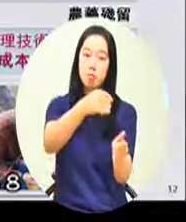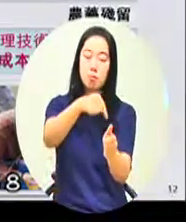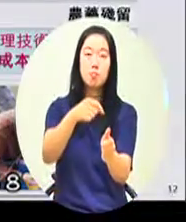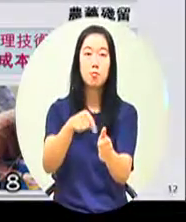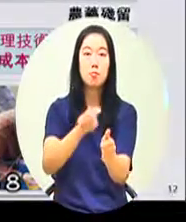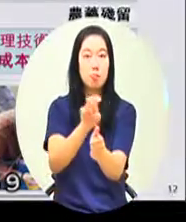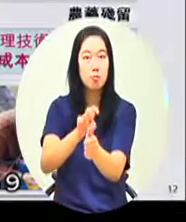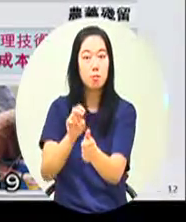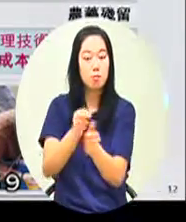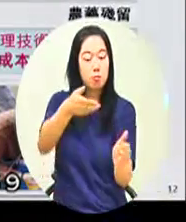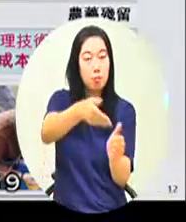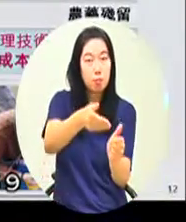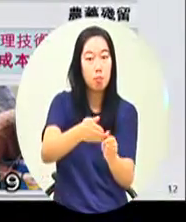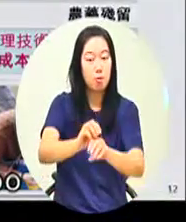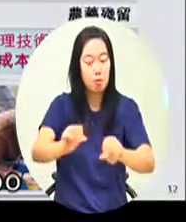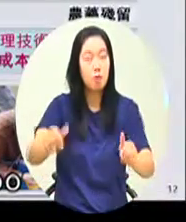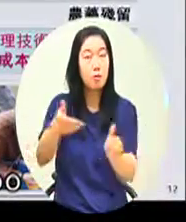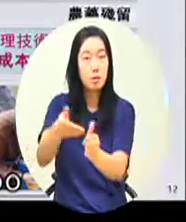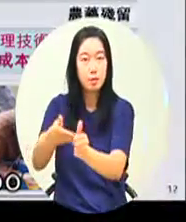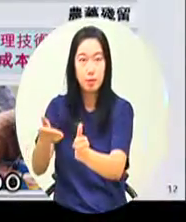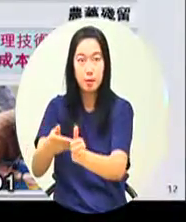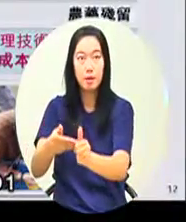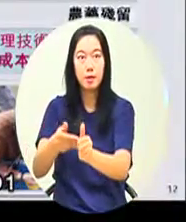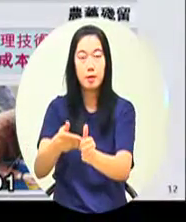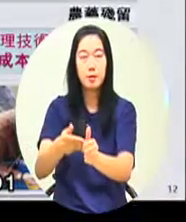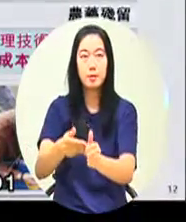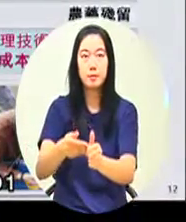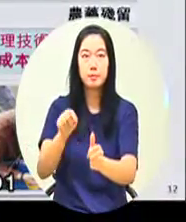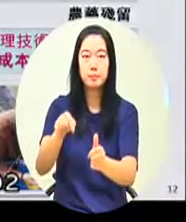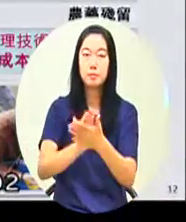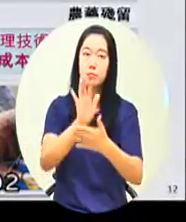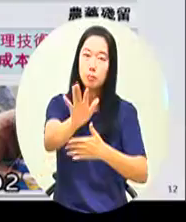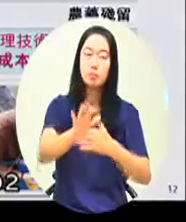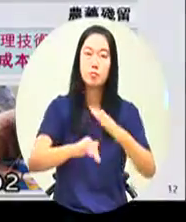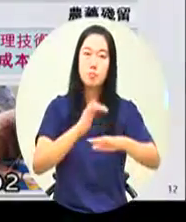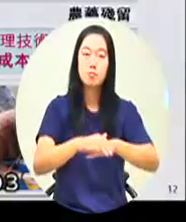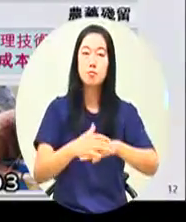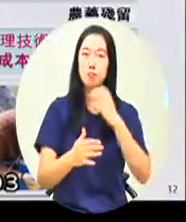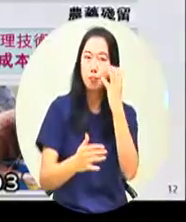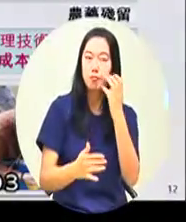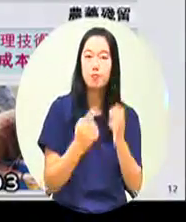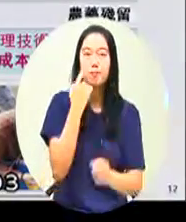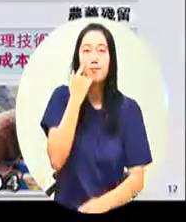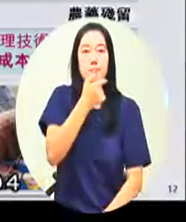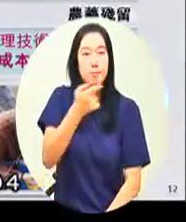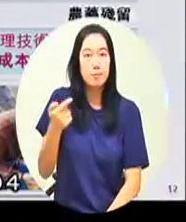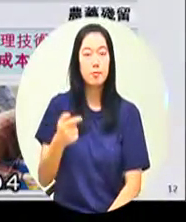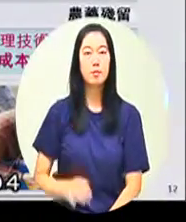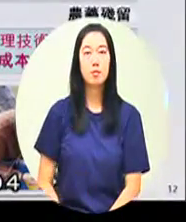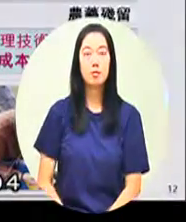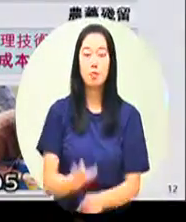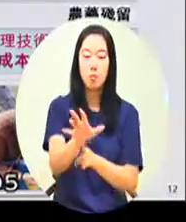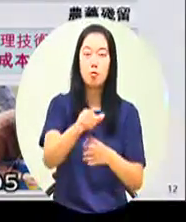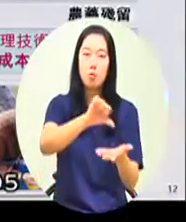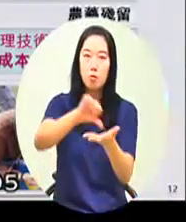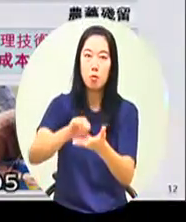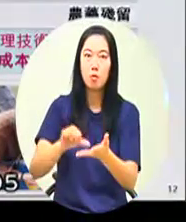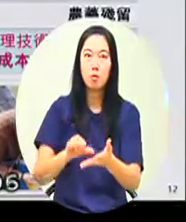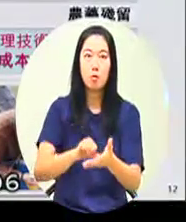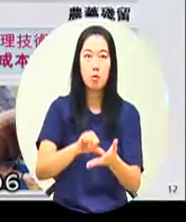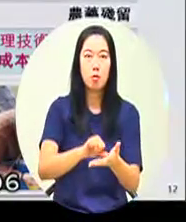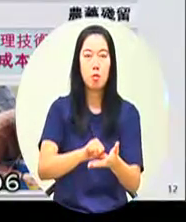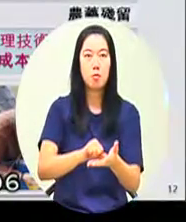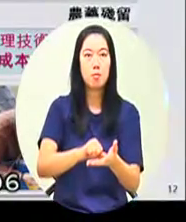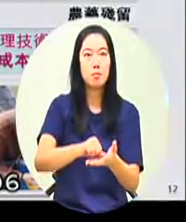物栽培呢，啊，越来的成果呢越来越显著呢，然后减低农民的一个用料与施肥的一个